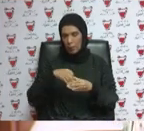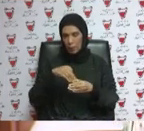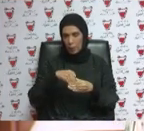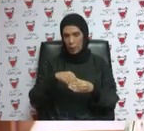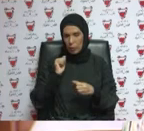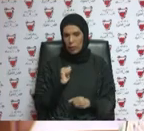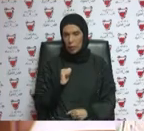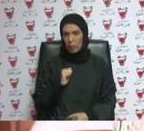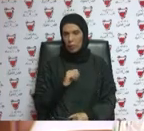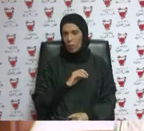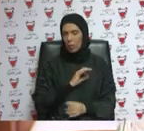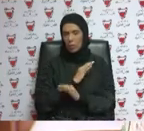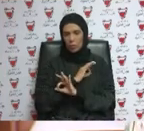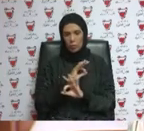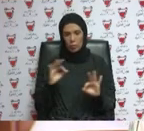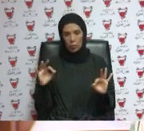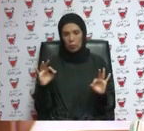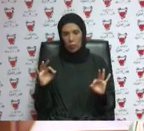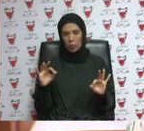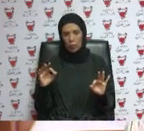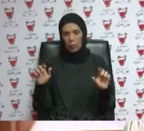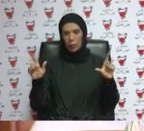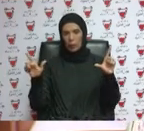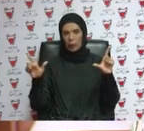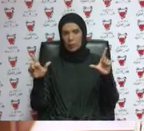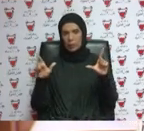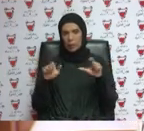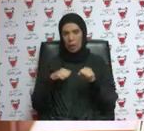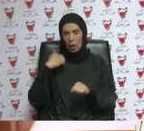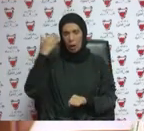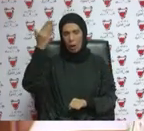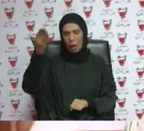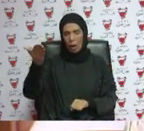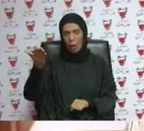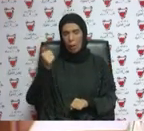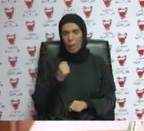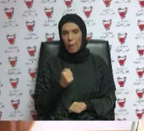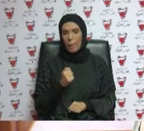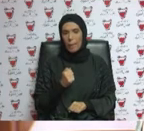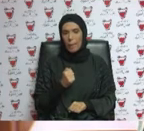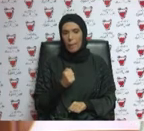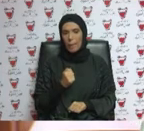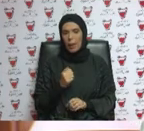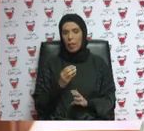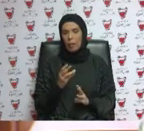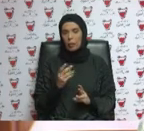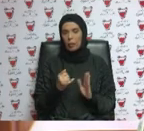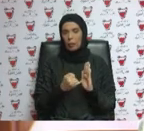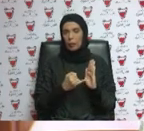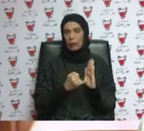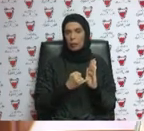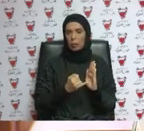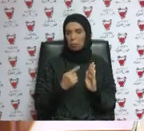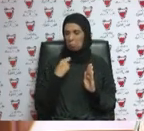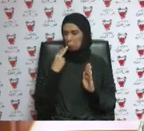من كافة البرلمانات والإعلام البرلماني الخارجي اللي تلقينا منهم عدد من الملاحظات